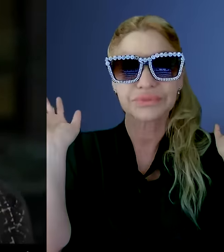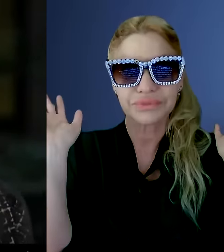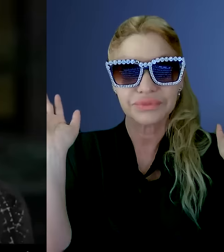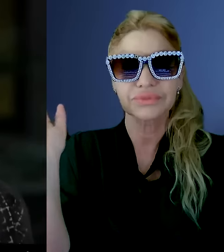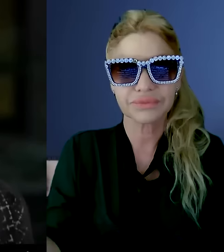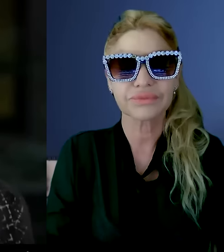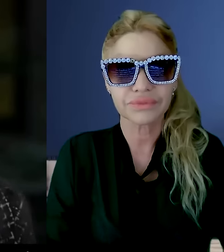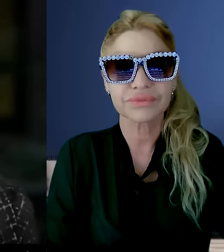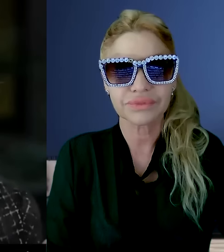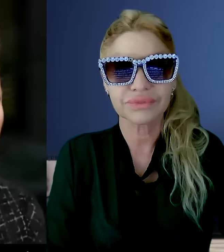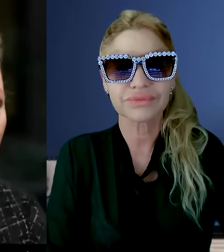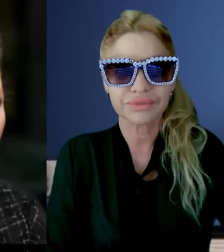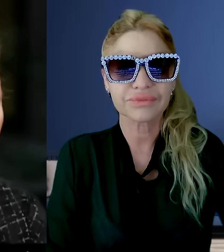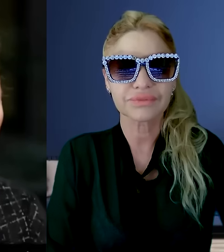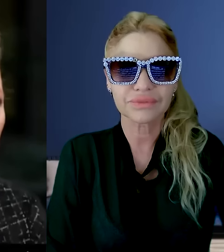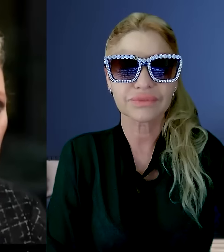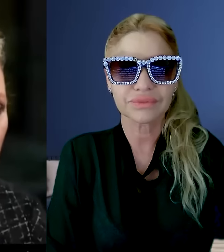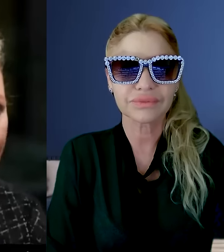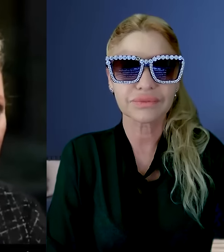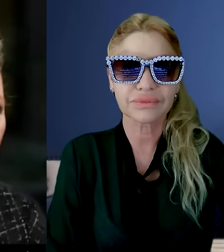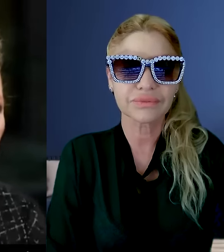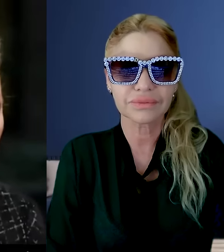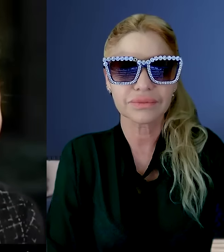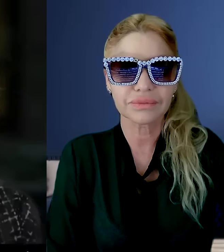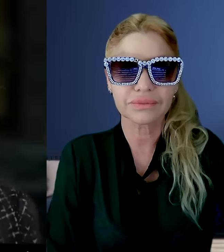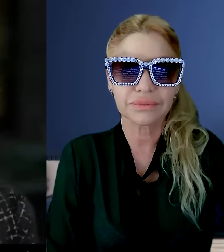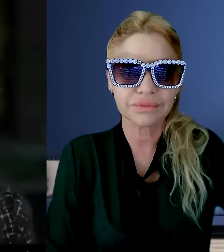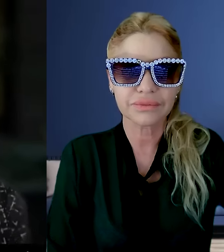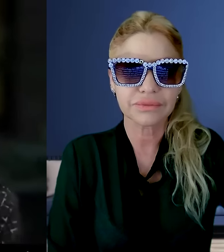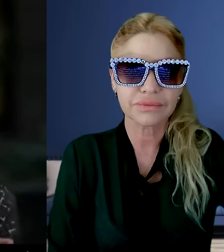селебрити окружение, предполагало обслуживание его